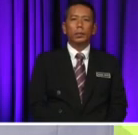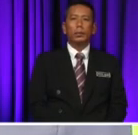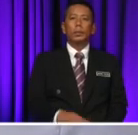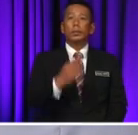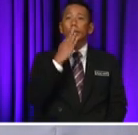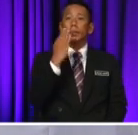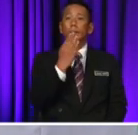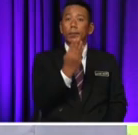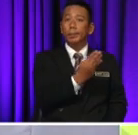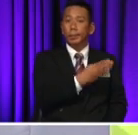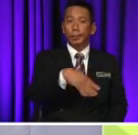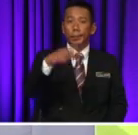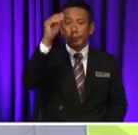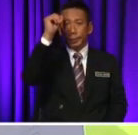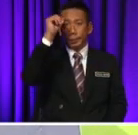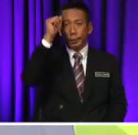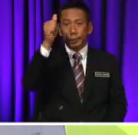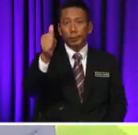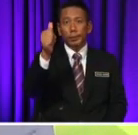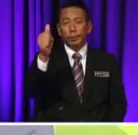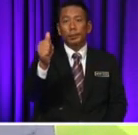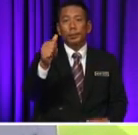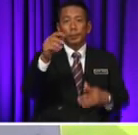Assalamualaikum warahmatullahi wabarakatuh